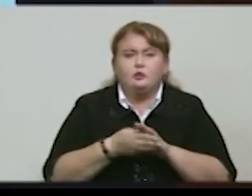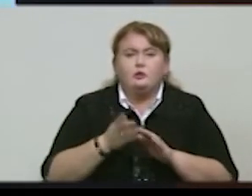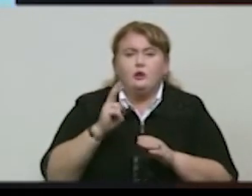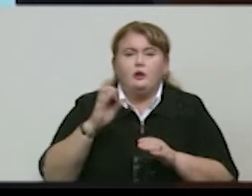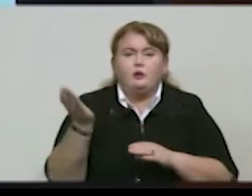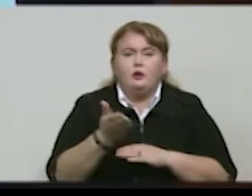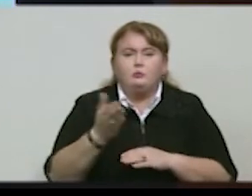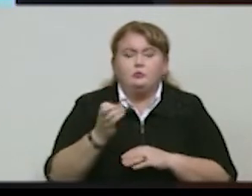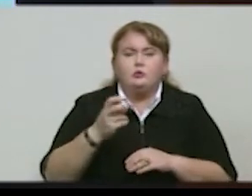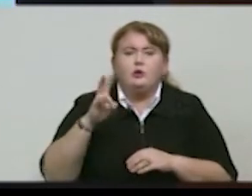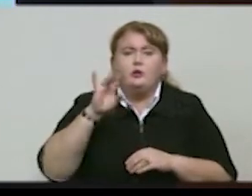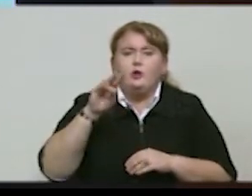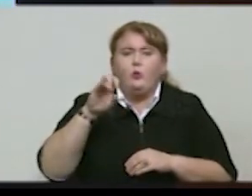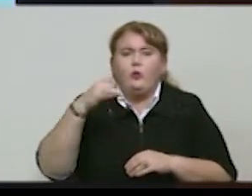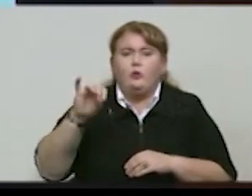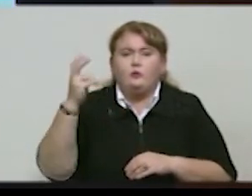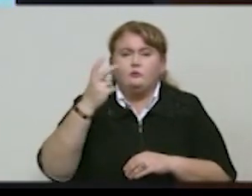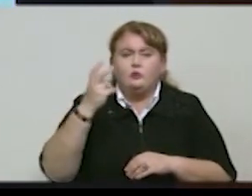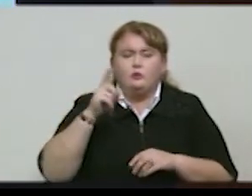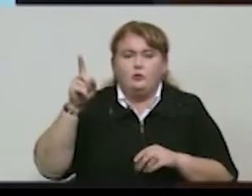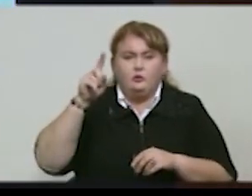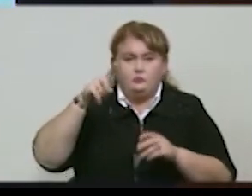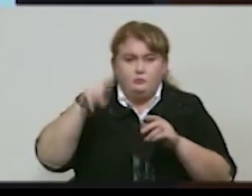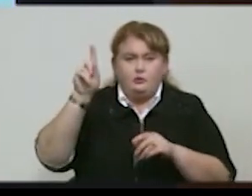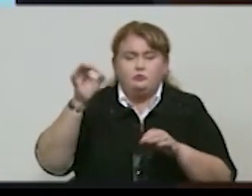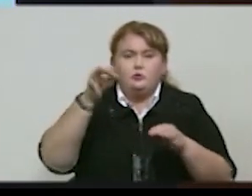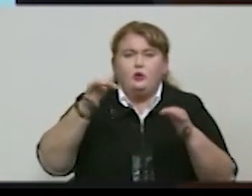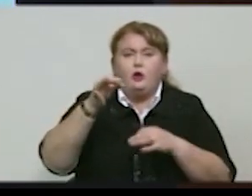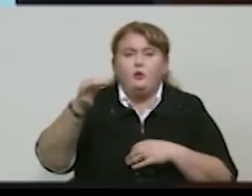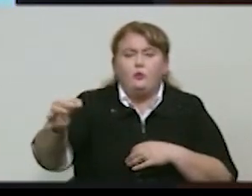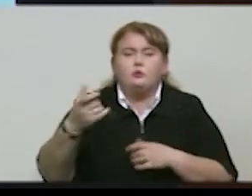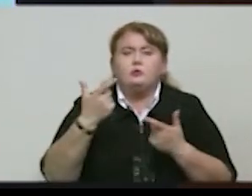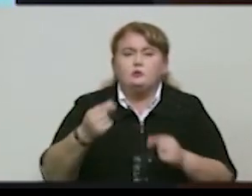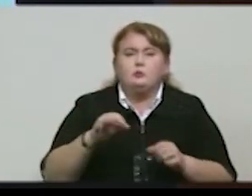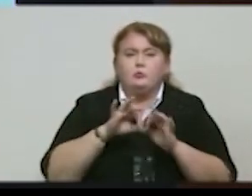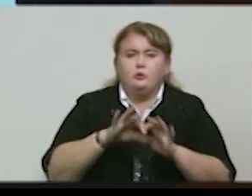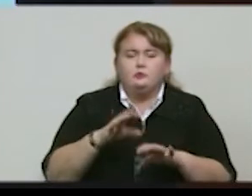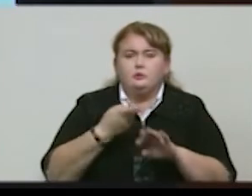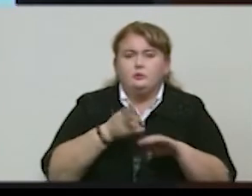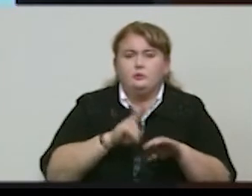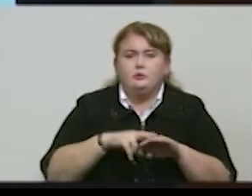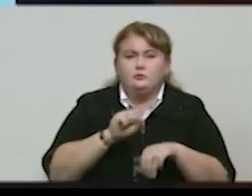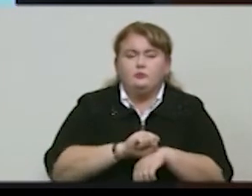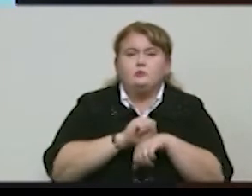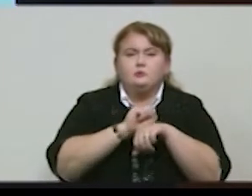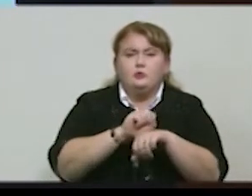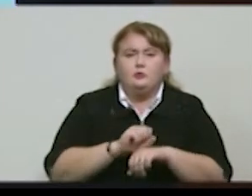Куропаткина Николая II. На этой карте отмечены районы, где проходили эти